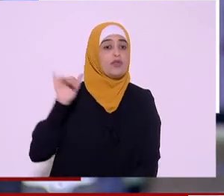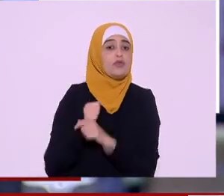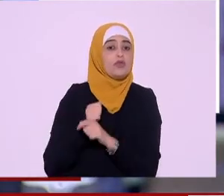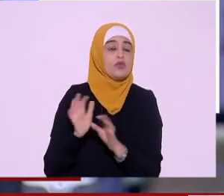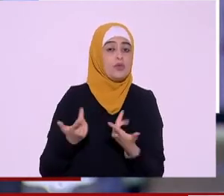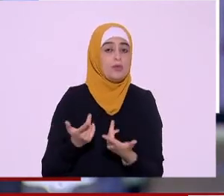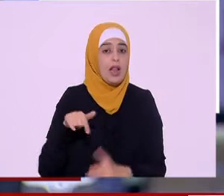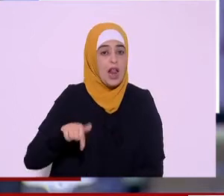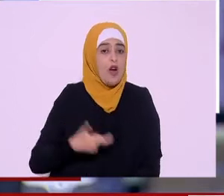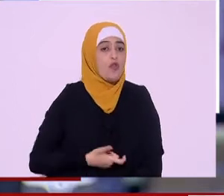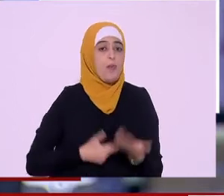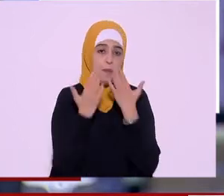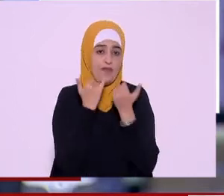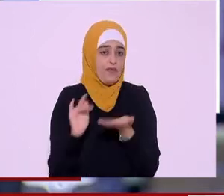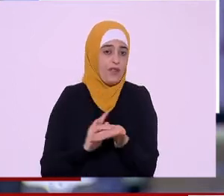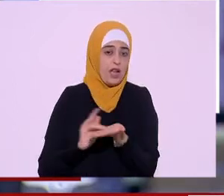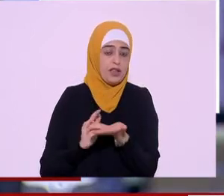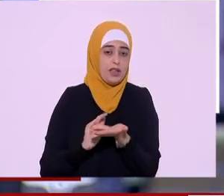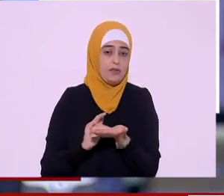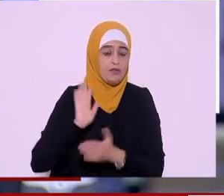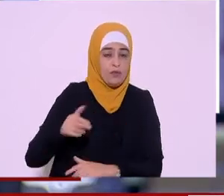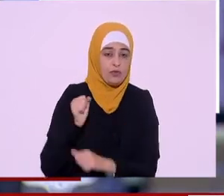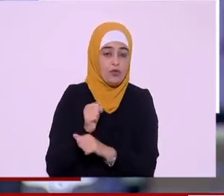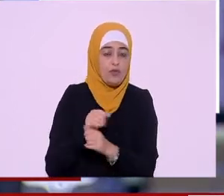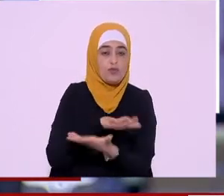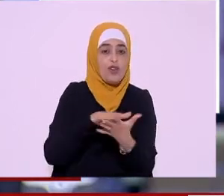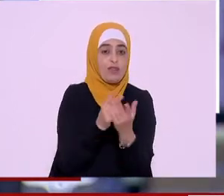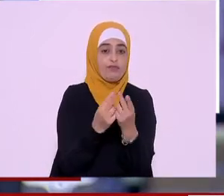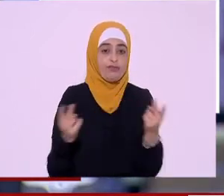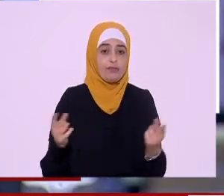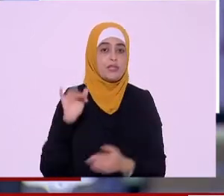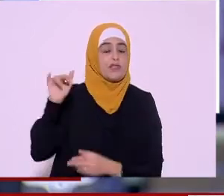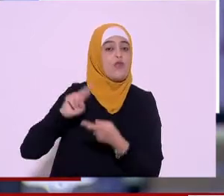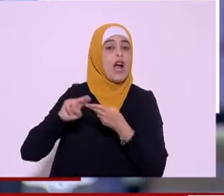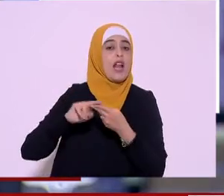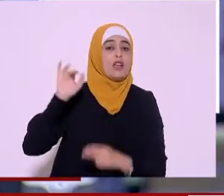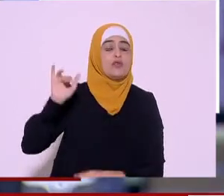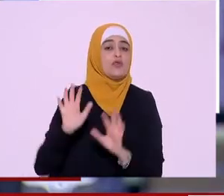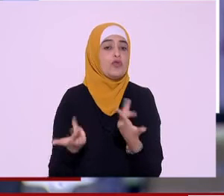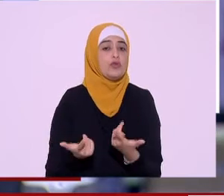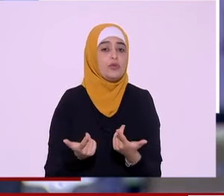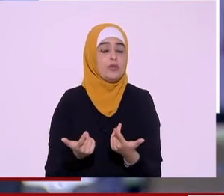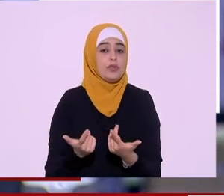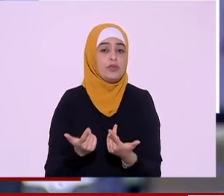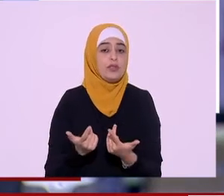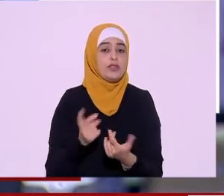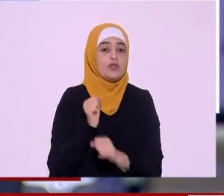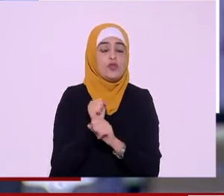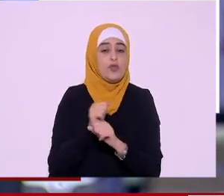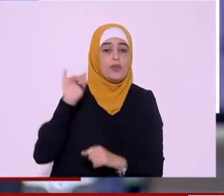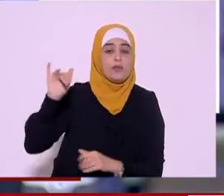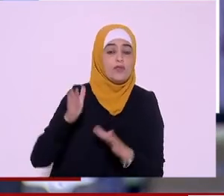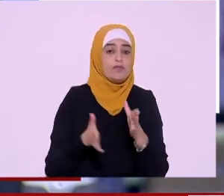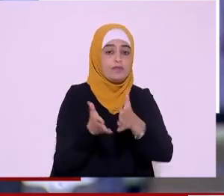لا توجد حكومة اليوم في لبنان قادرة على التعامل مع كل هذه الأزمات، ولكن ما الحلول؟ ما هي الحلول المقترحة للتعامل مع هكذا